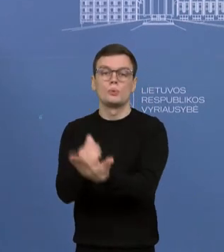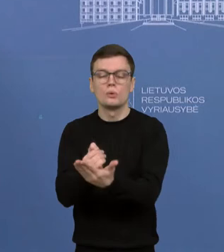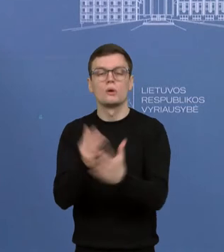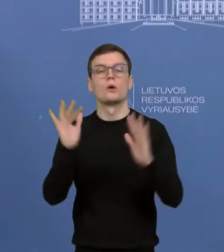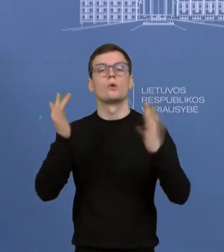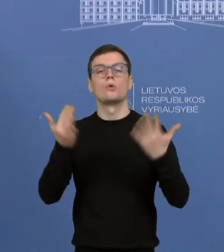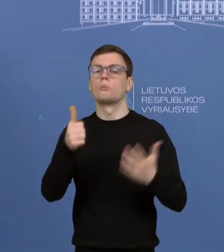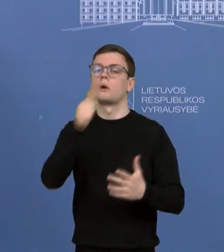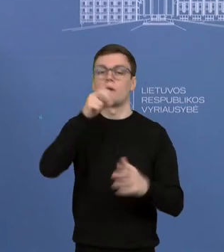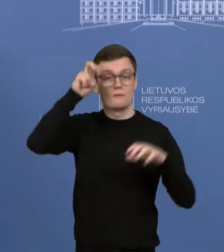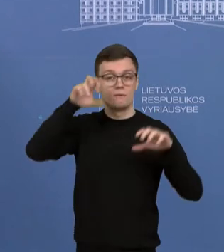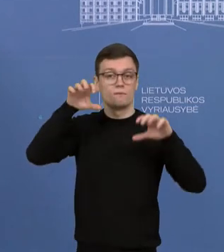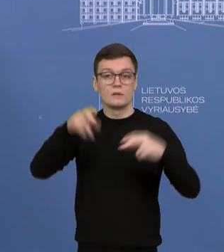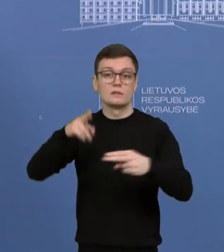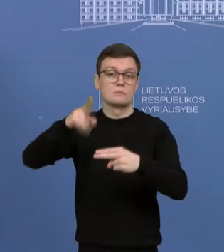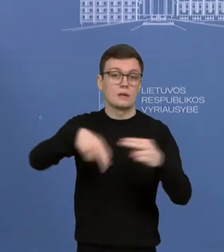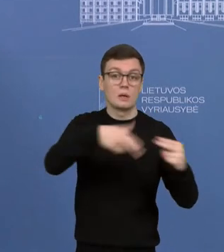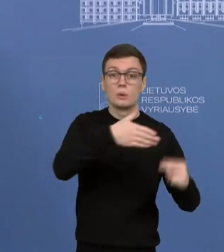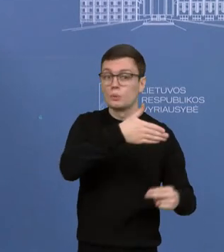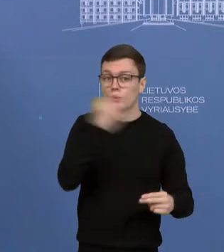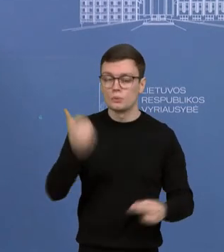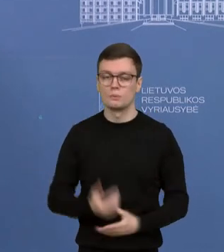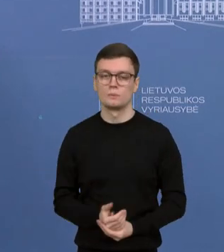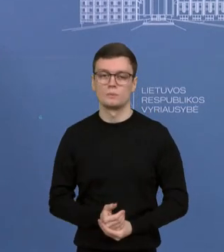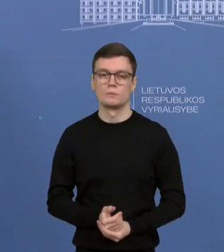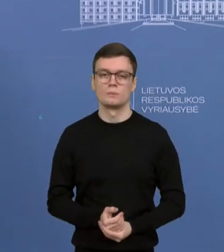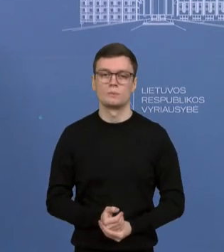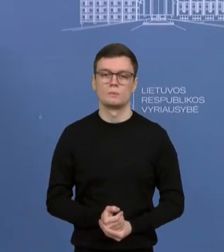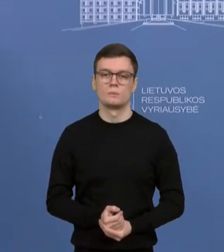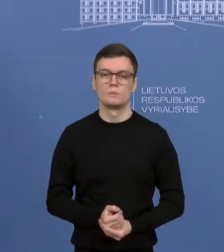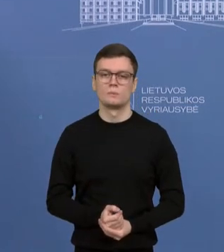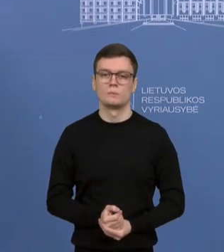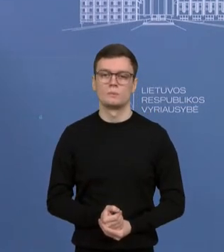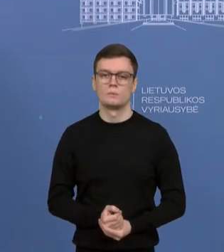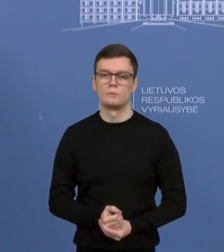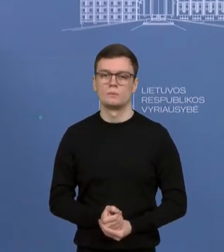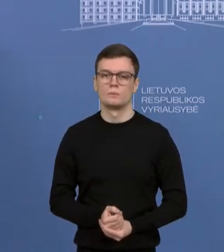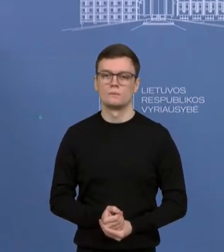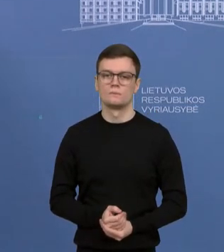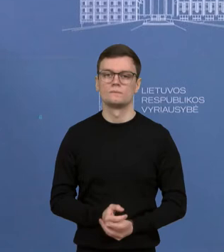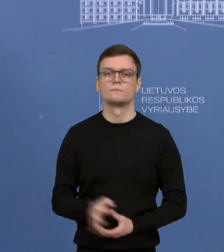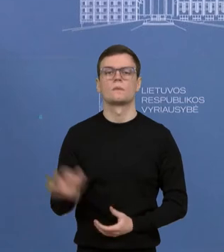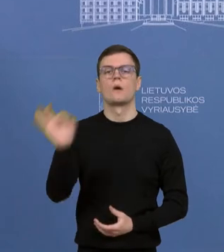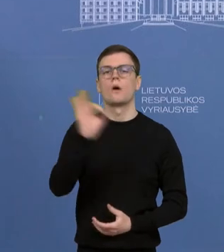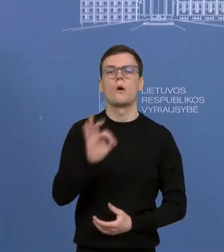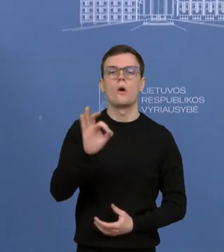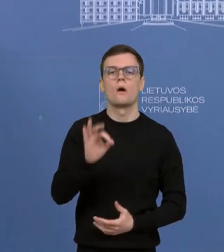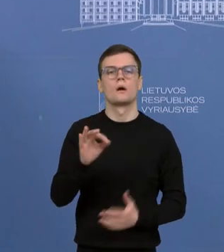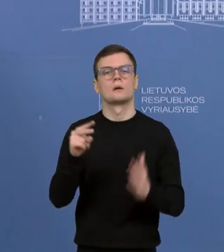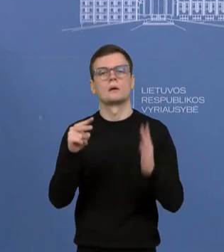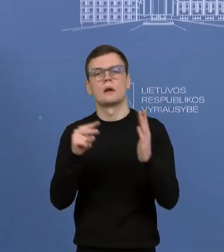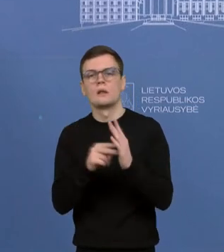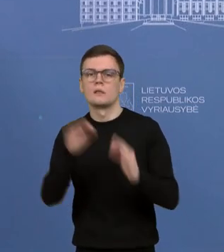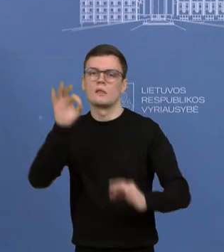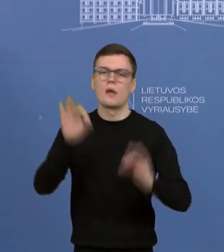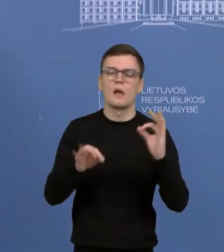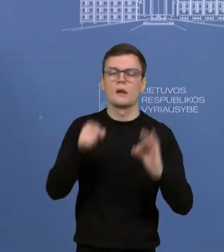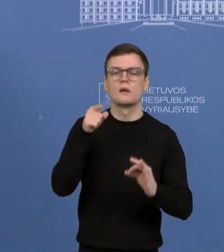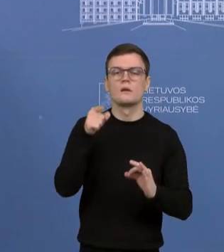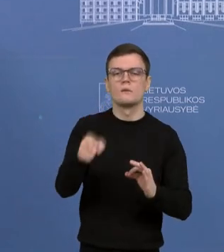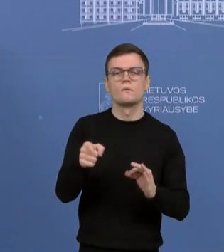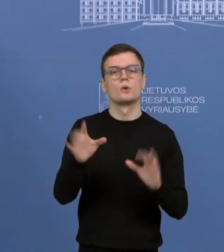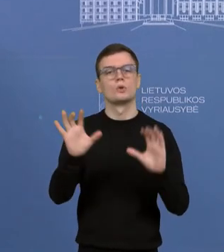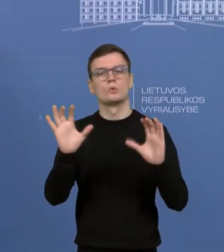jokie vyriausybės sprendimai. Dar dėl tarifų dujų ir elektros, kuo remiantis,